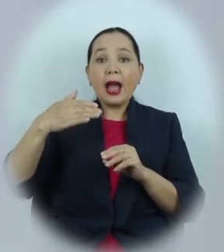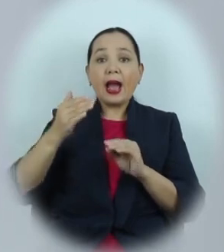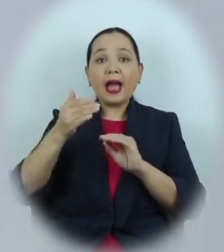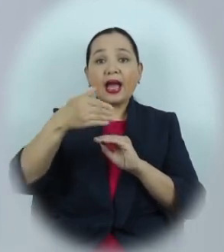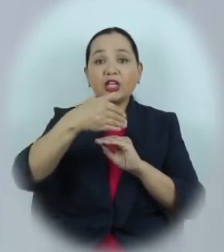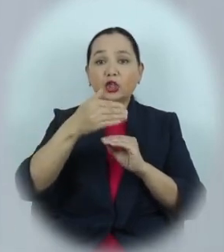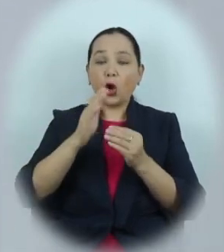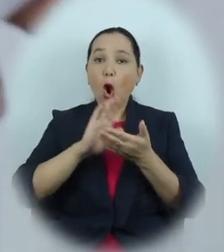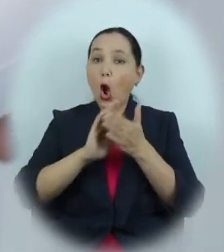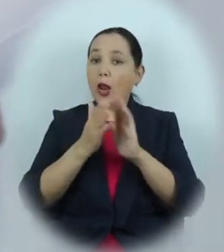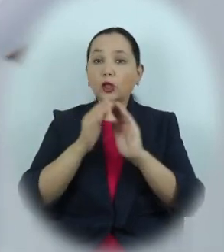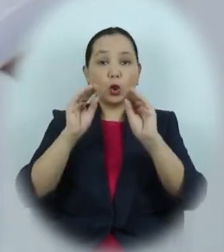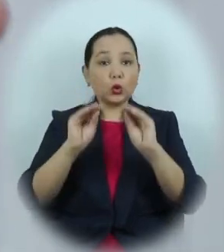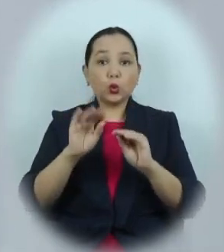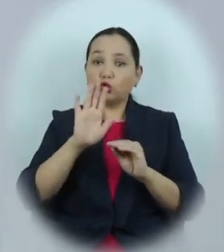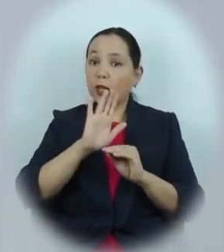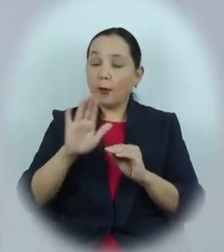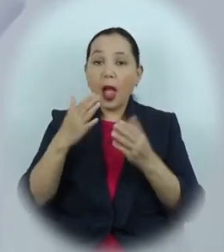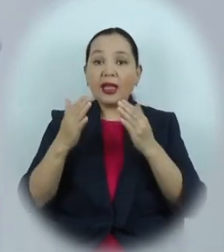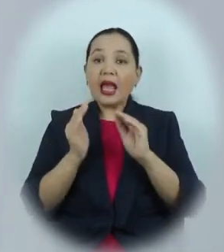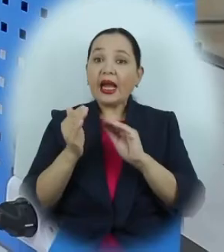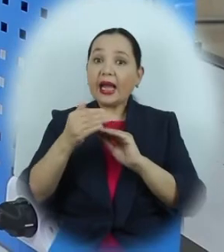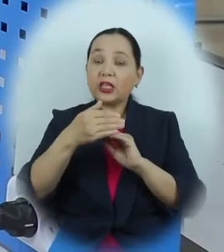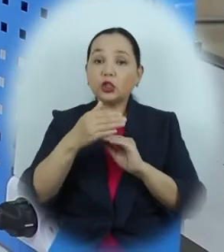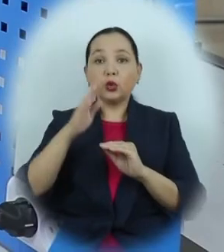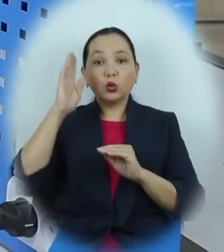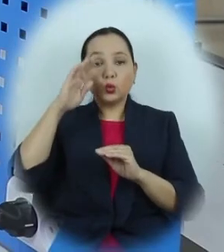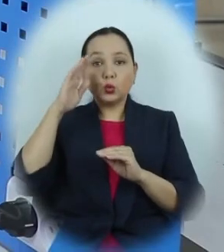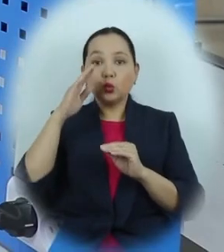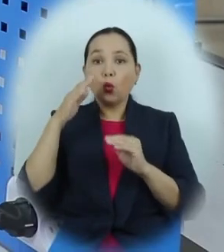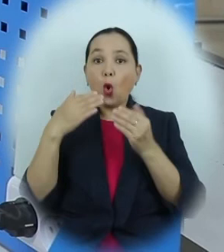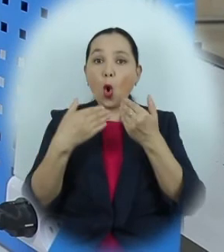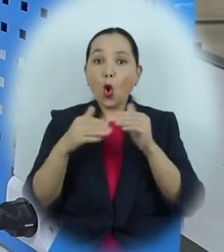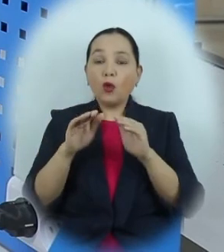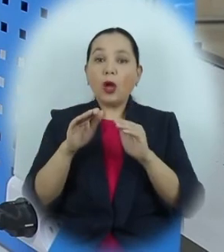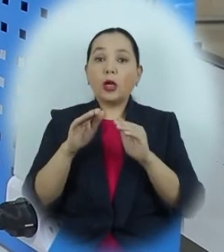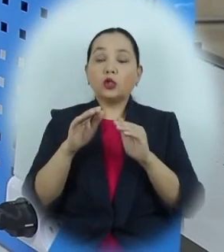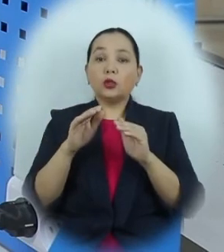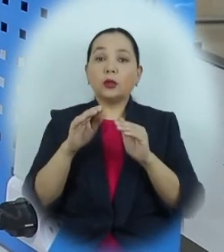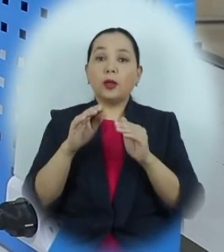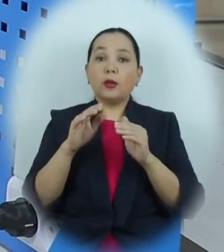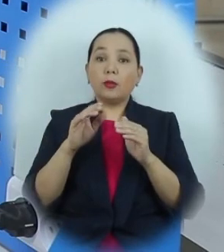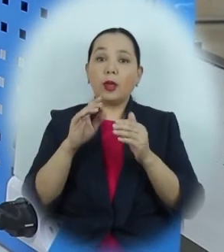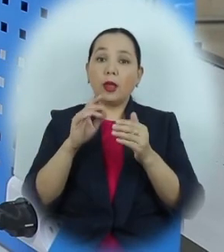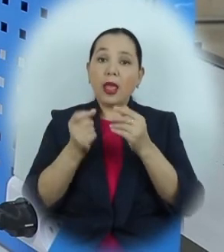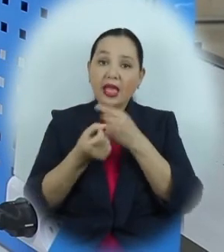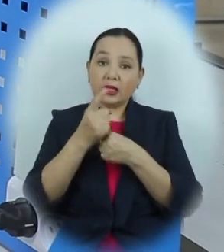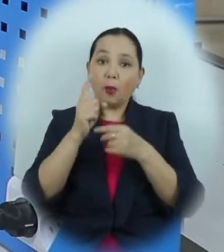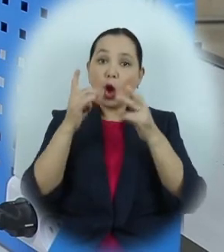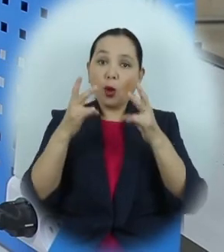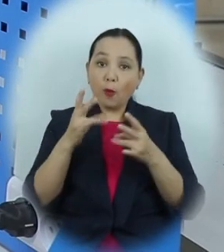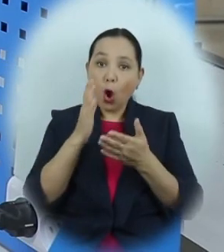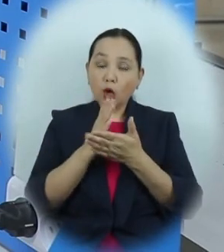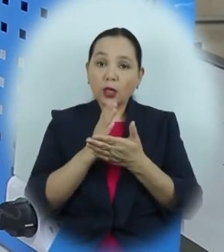kerak emas. Qiyshiq holatda tursa, suv qo'yib yuborish ehtimoli juda katta bo'ladi. Buni